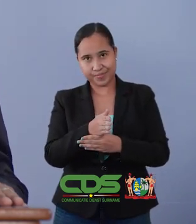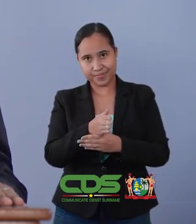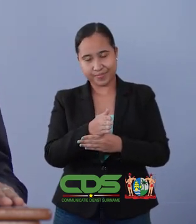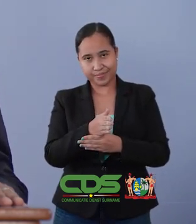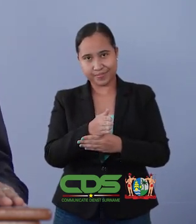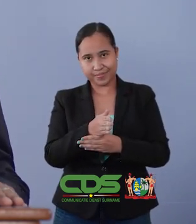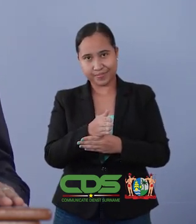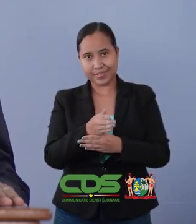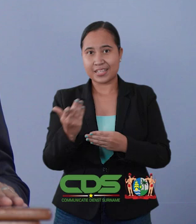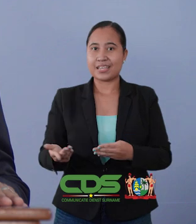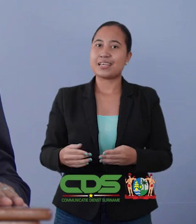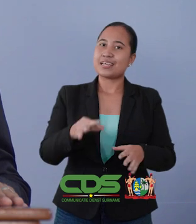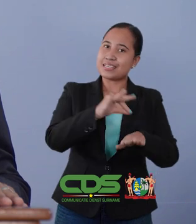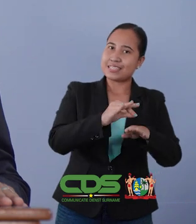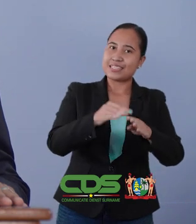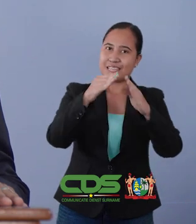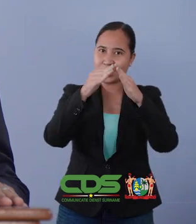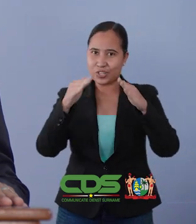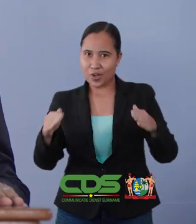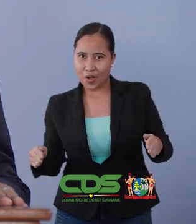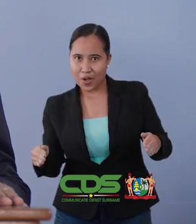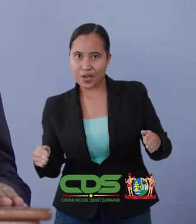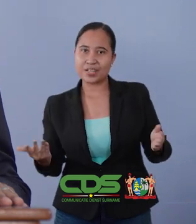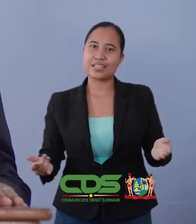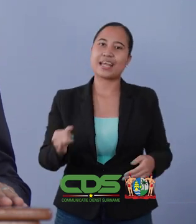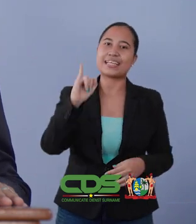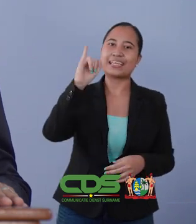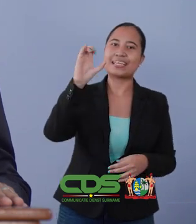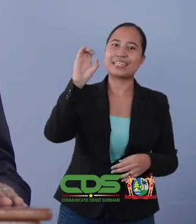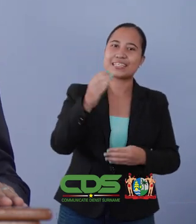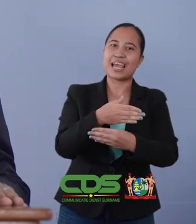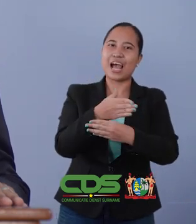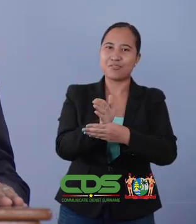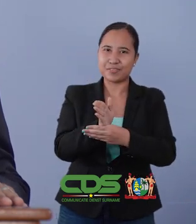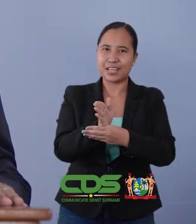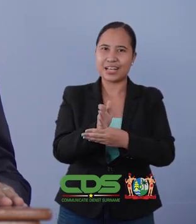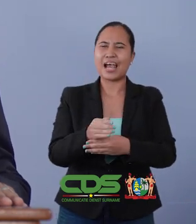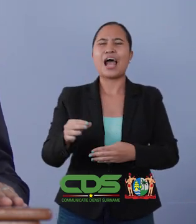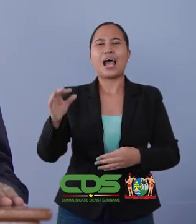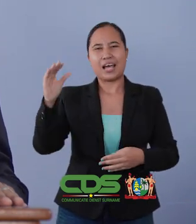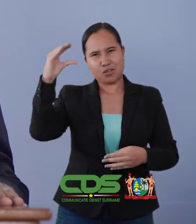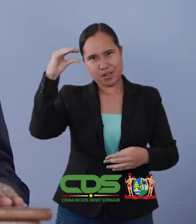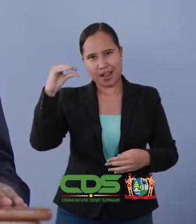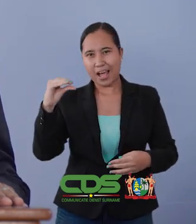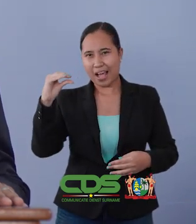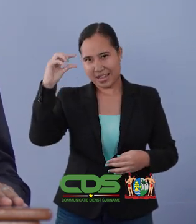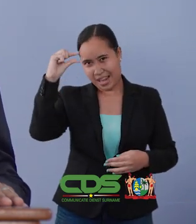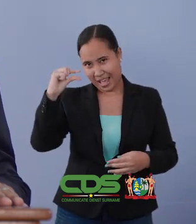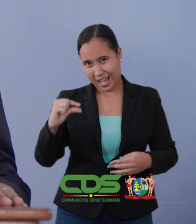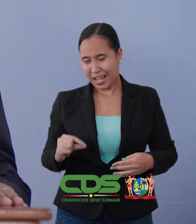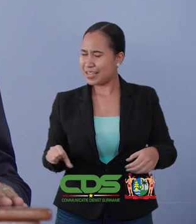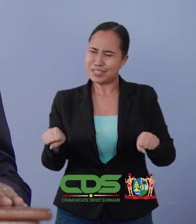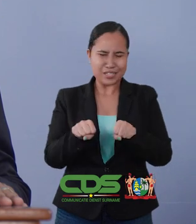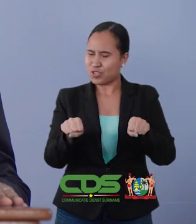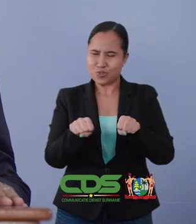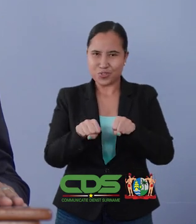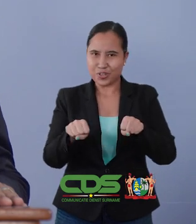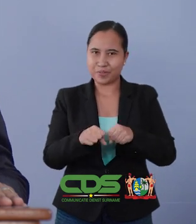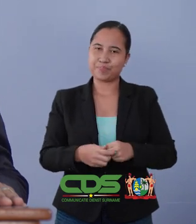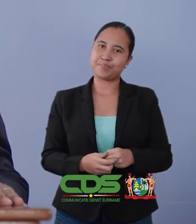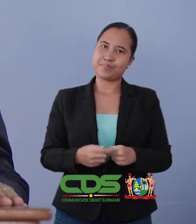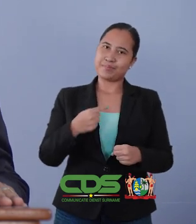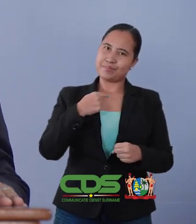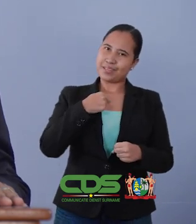De bezettingsgraad in de ziekenhuizen en op de intensive care blijft dalen. Hieruit concludeer ik twee